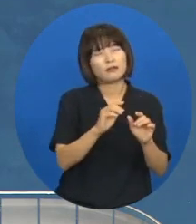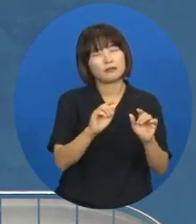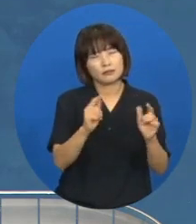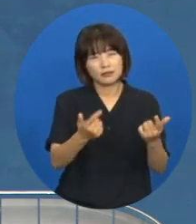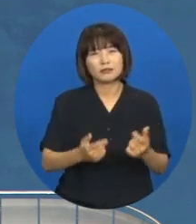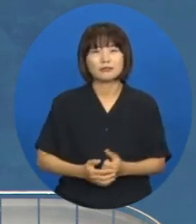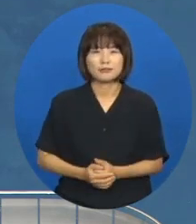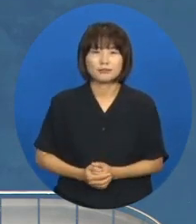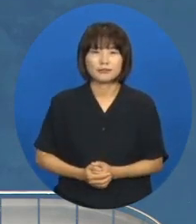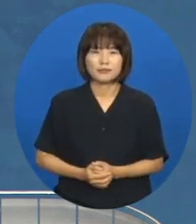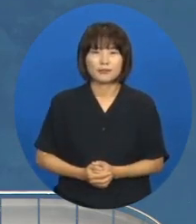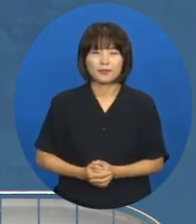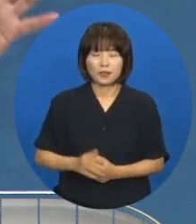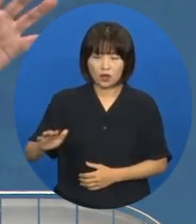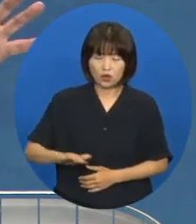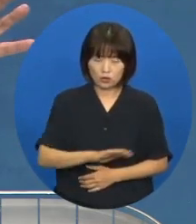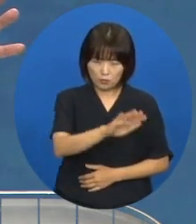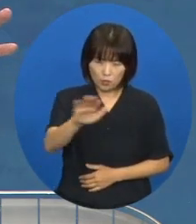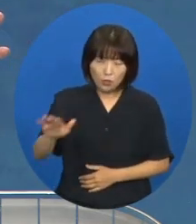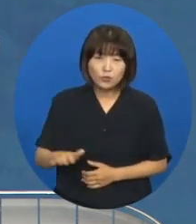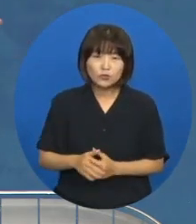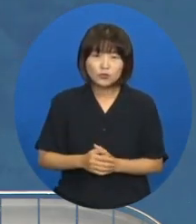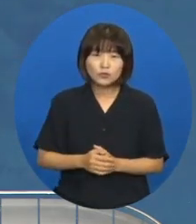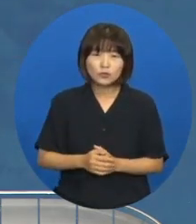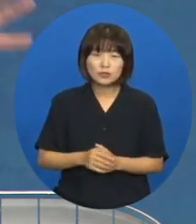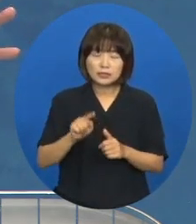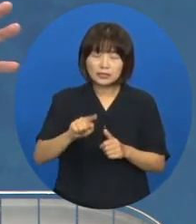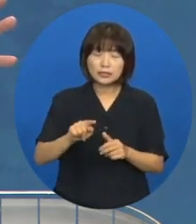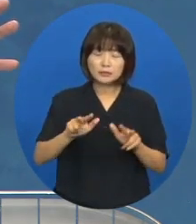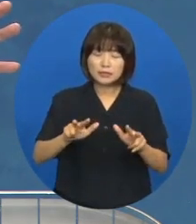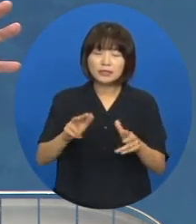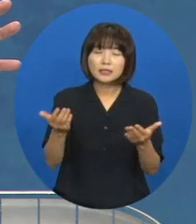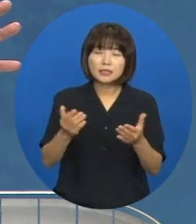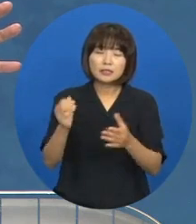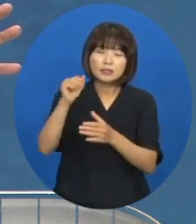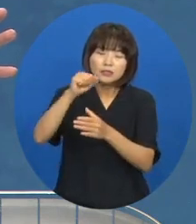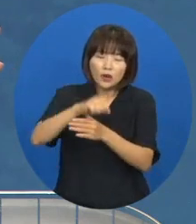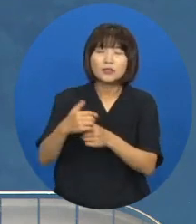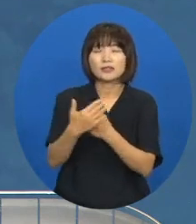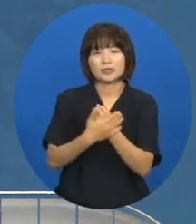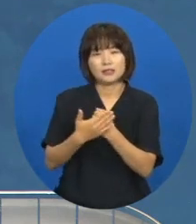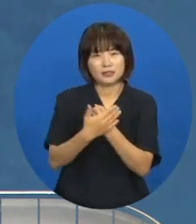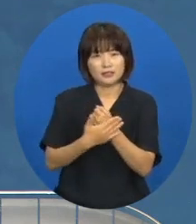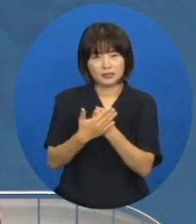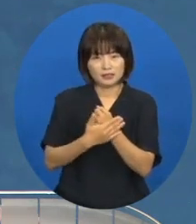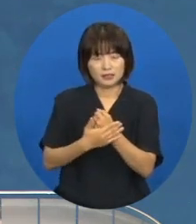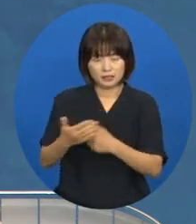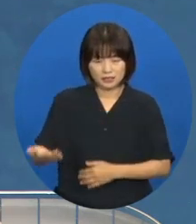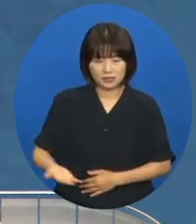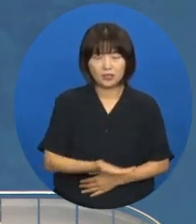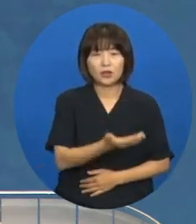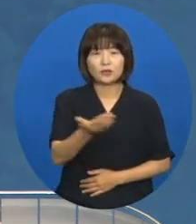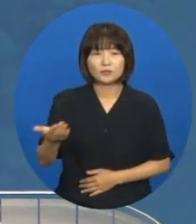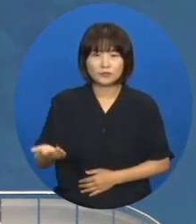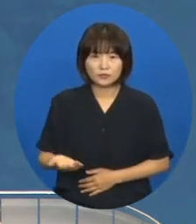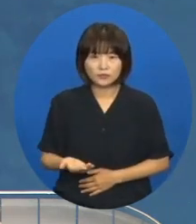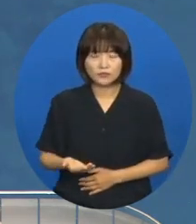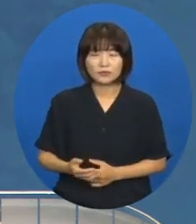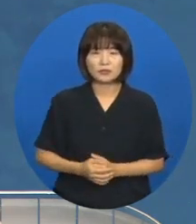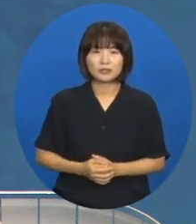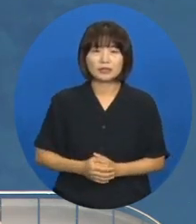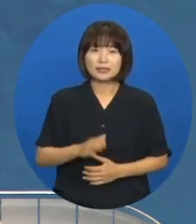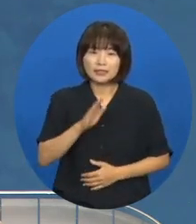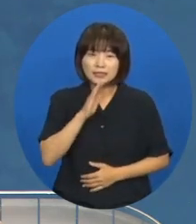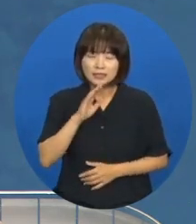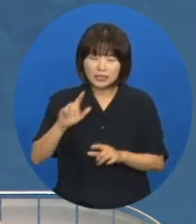아니잖아요. 우리 모두에게 지금 이 일이 허락된 은혜예요. 여러분 중에